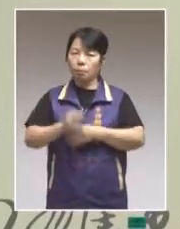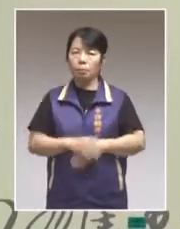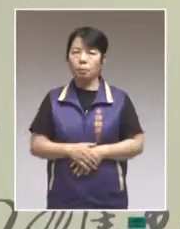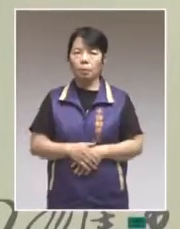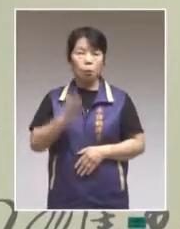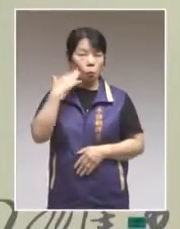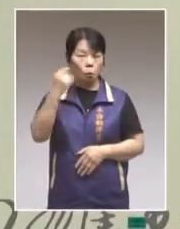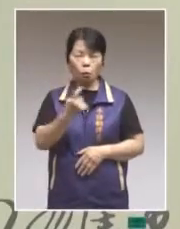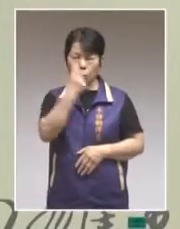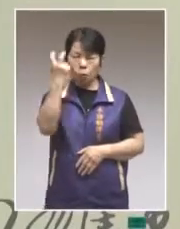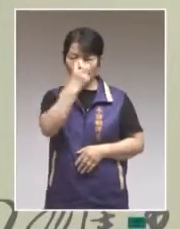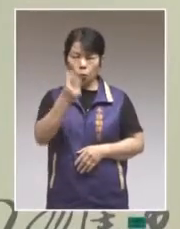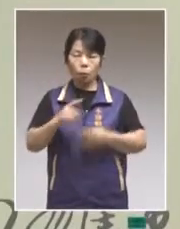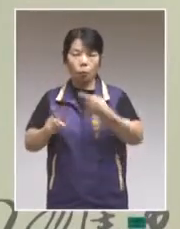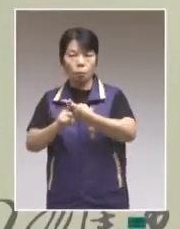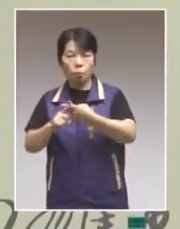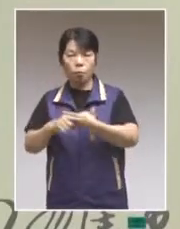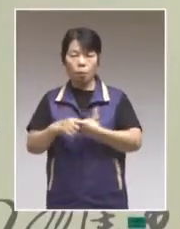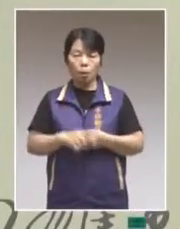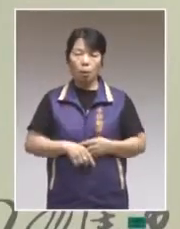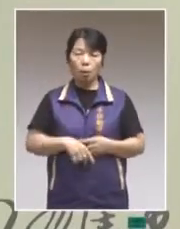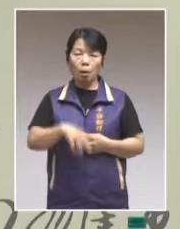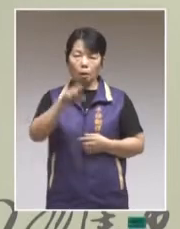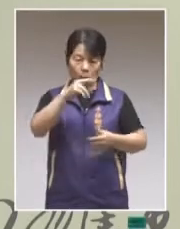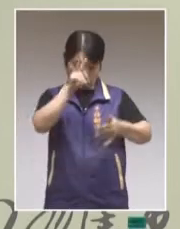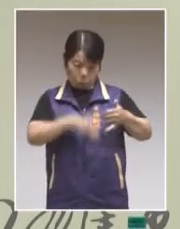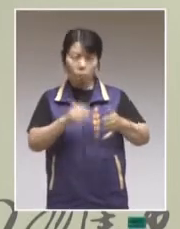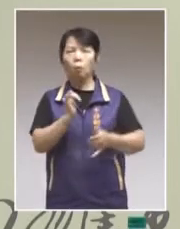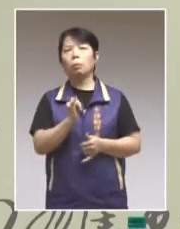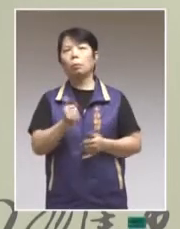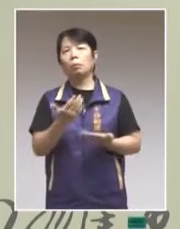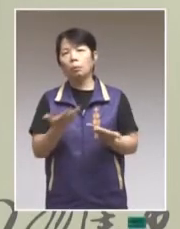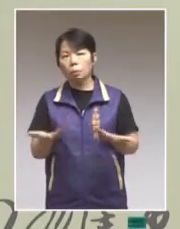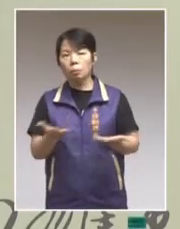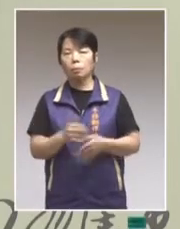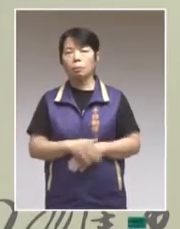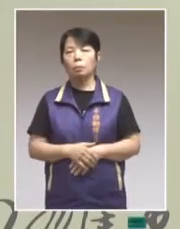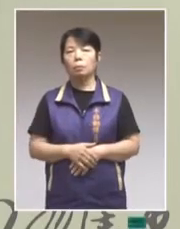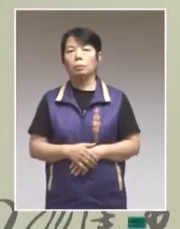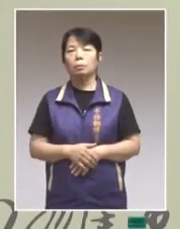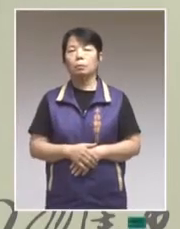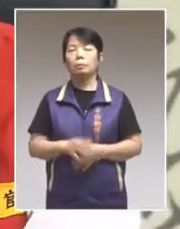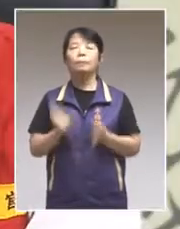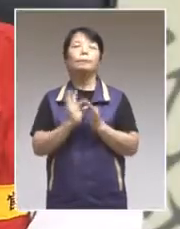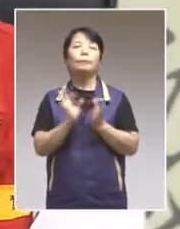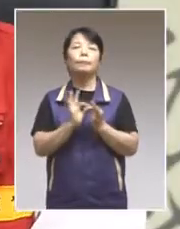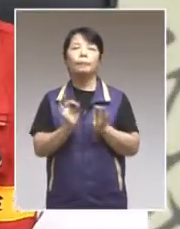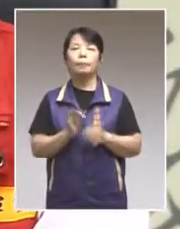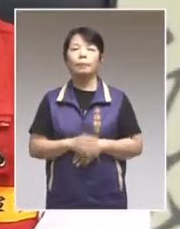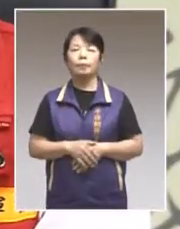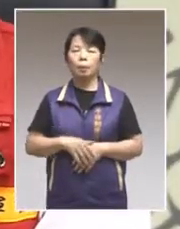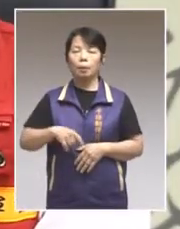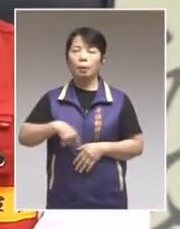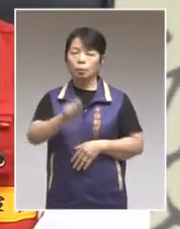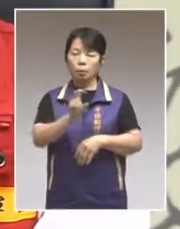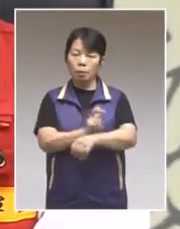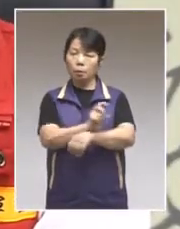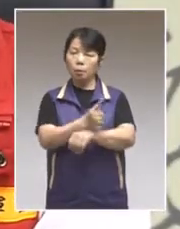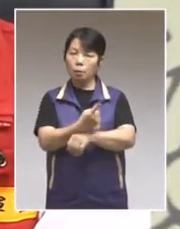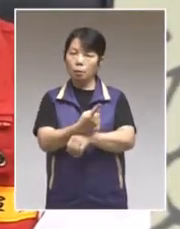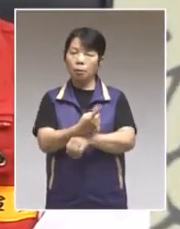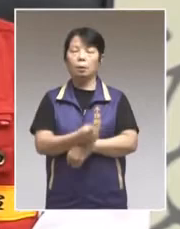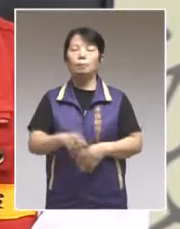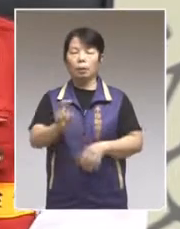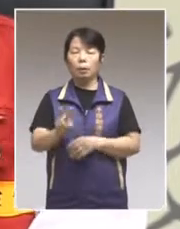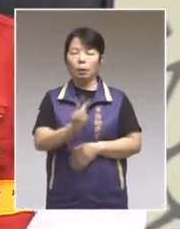假如你是快筛阳没有症状怎么办？验出来的快筛阳性没症状，不要弄，马上，脑力的去21个社区筛